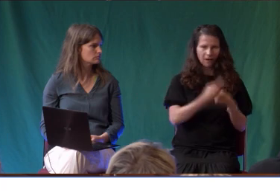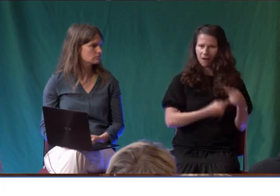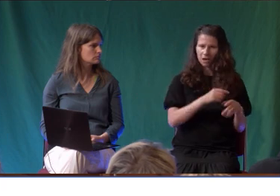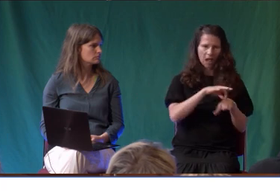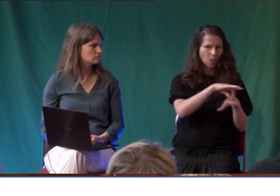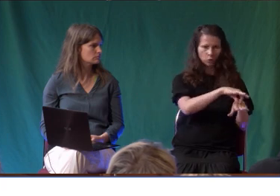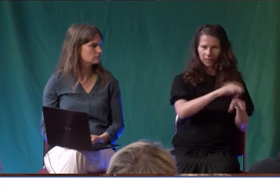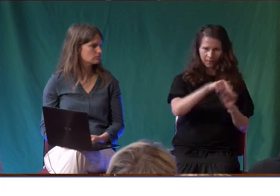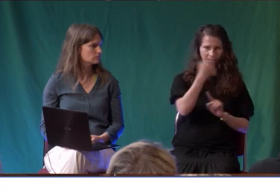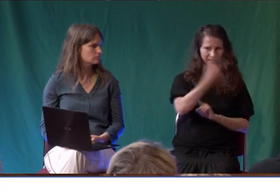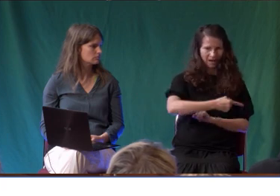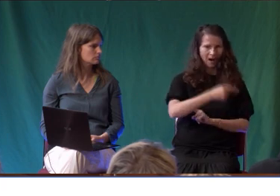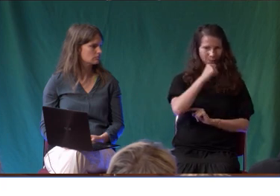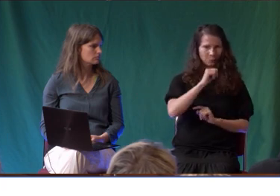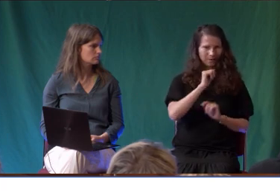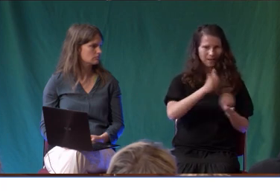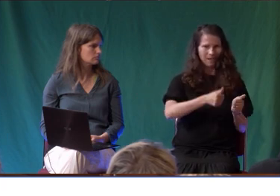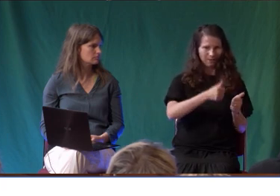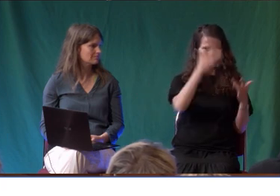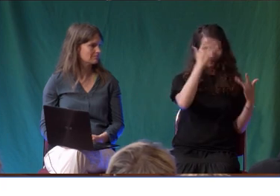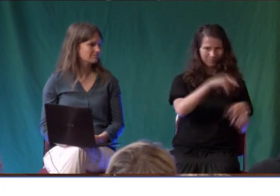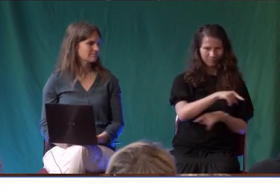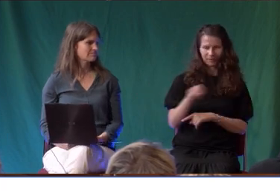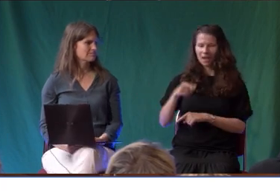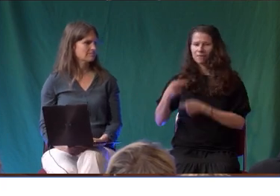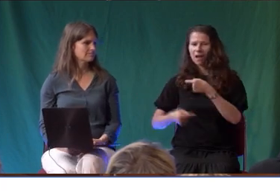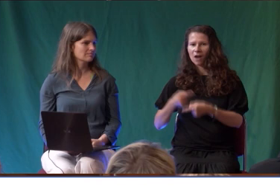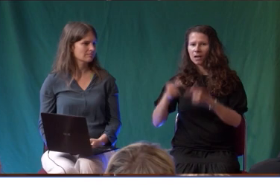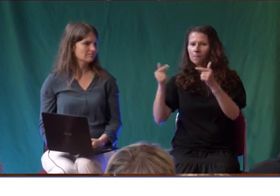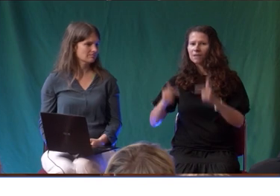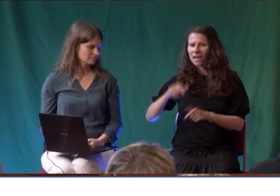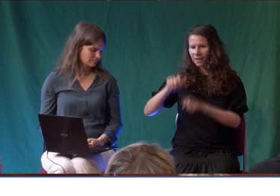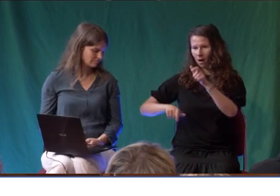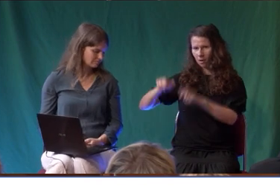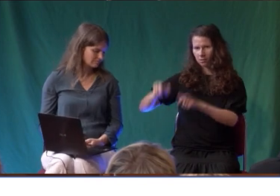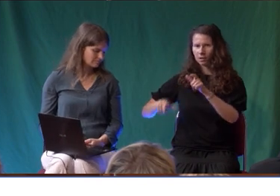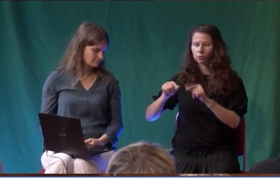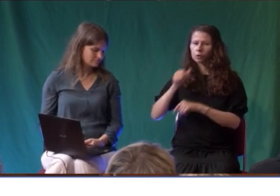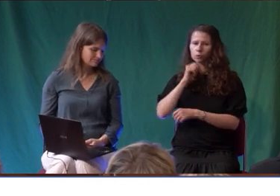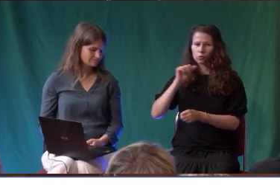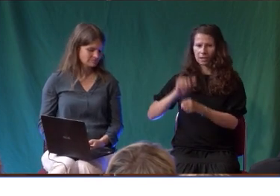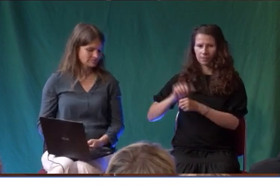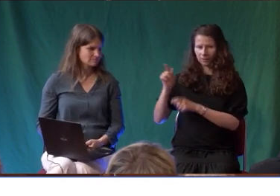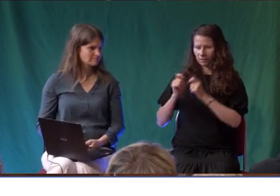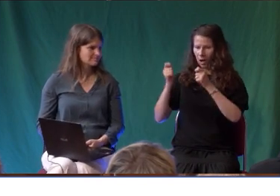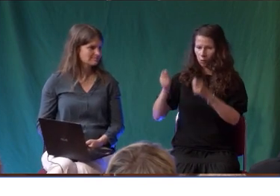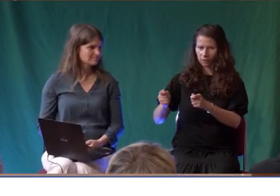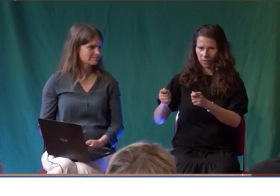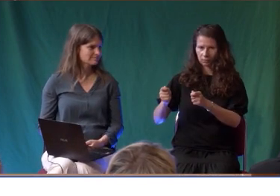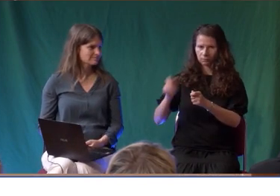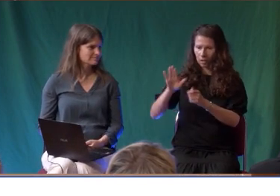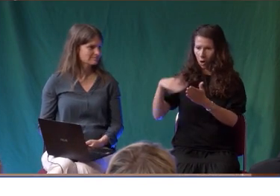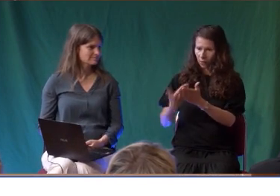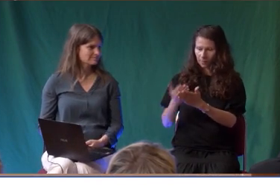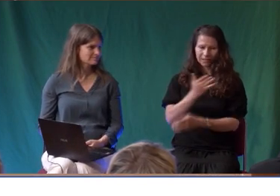nächstes Jahr in der Jugendhilfe unterstützen sollen sondern Verfahrens Pfleger sind beauftragte vom Jugendamt die das Interesse des